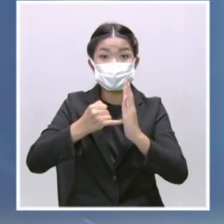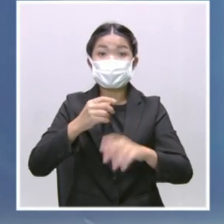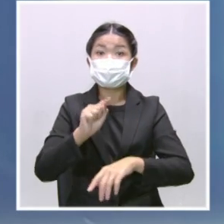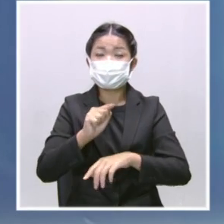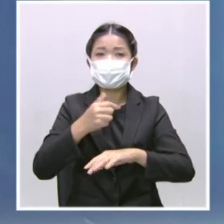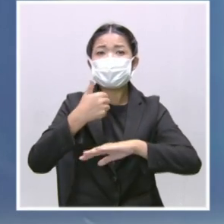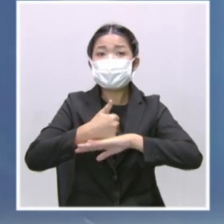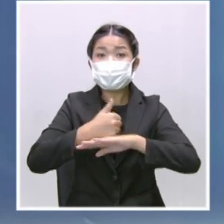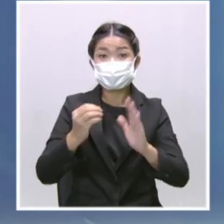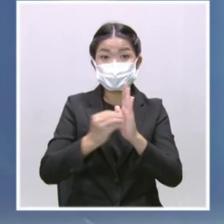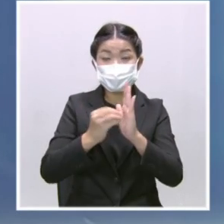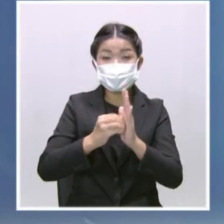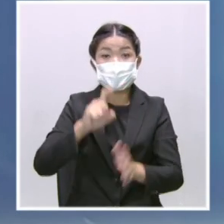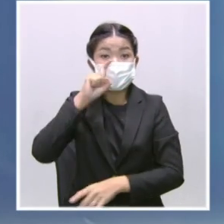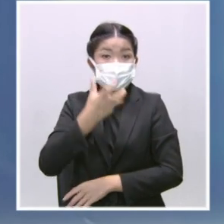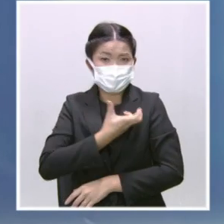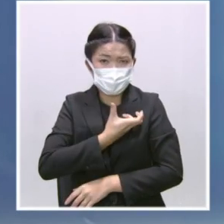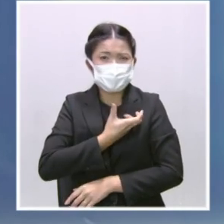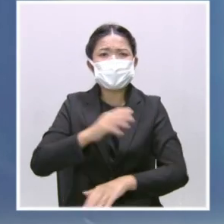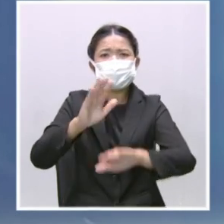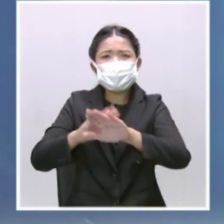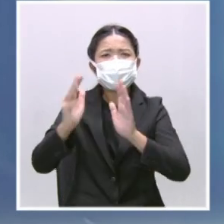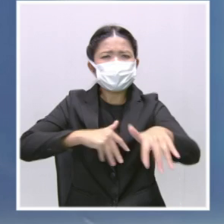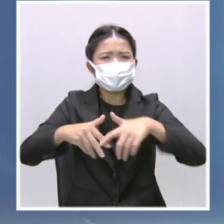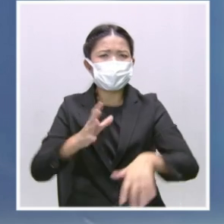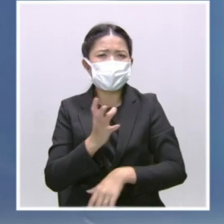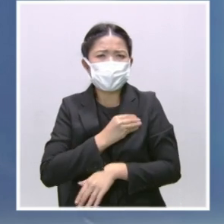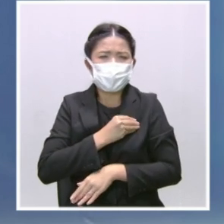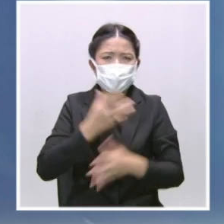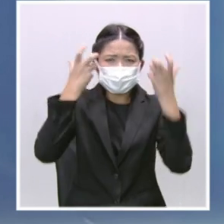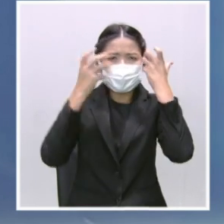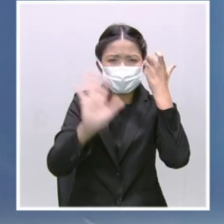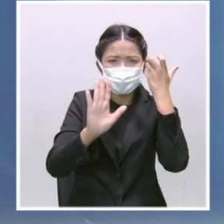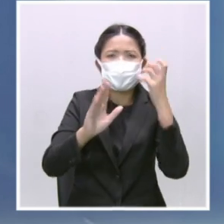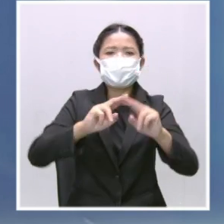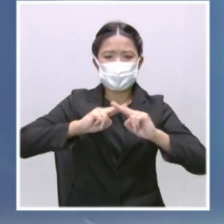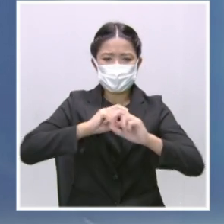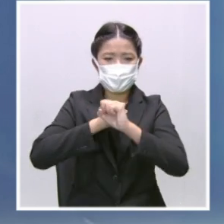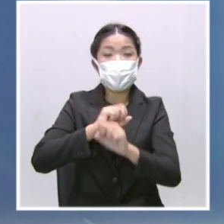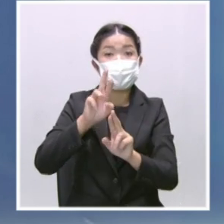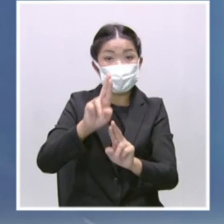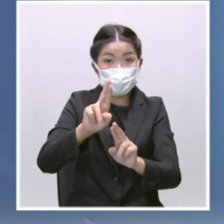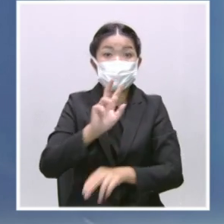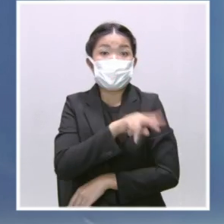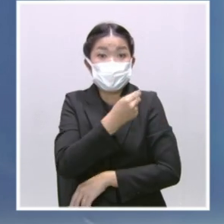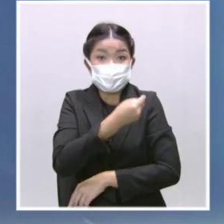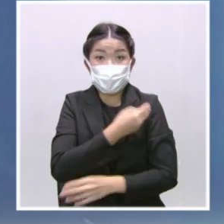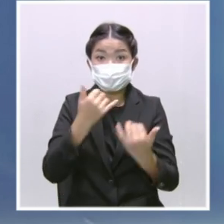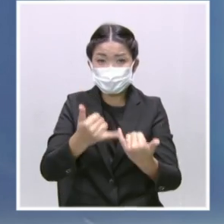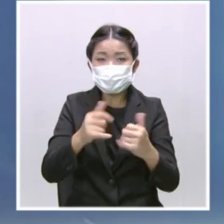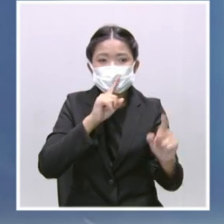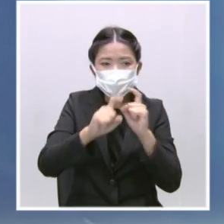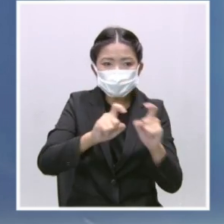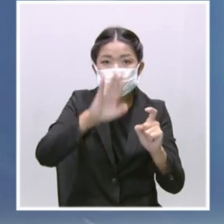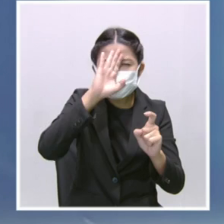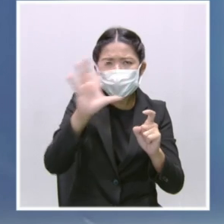เน้นย้ำนะคะว่าคนกรุงเทพอย่าตื่นตระหนกค่ะแต่ขอให้ระมัดระวังตัวเพิ่มมากขึ้นนะคะขณะเดียวกันสาธารณสุขตอนนี้อยู่ระหว่างการส